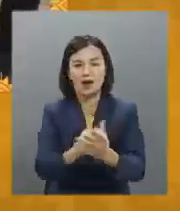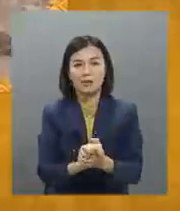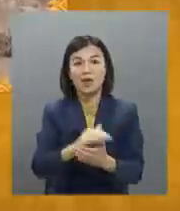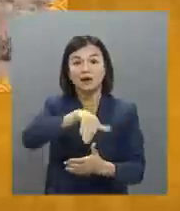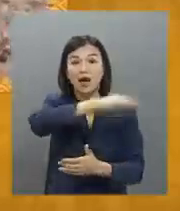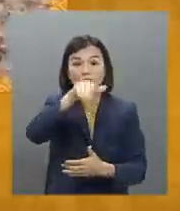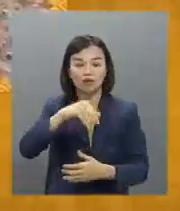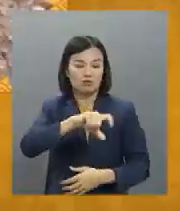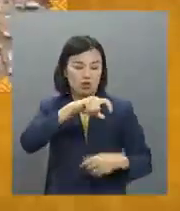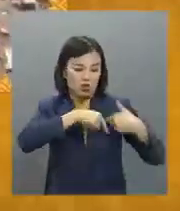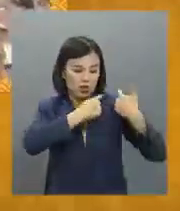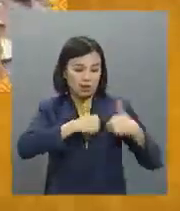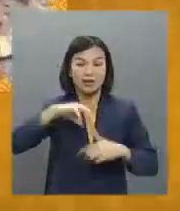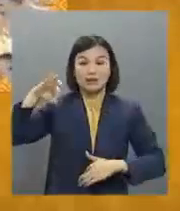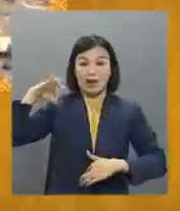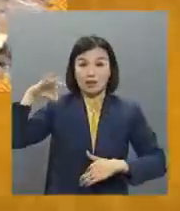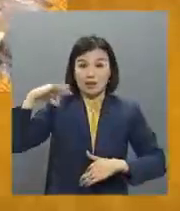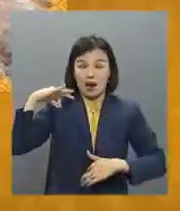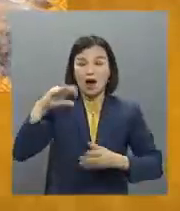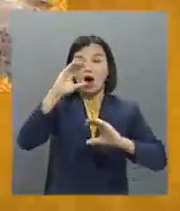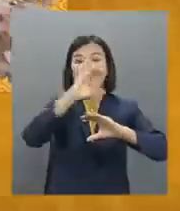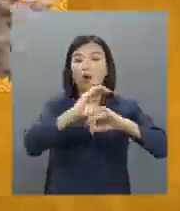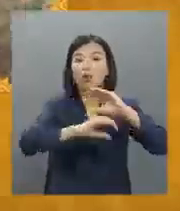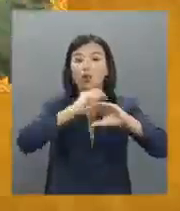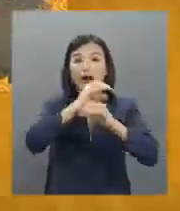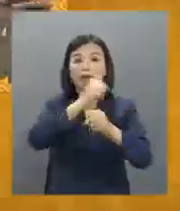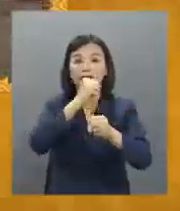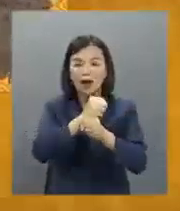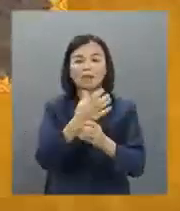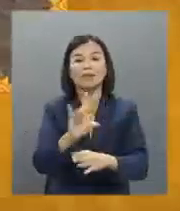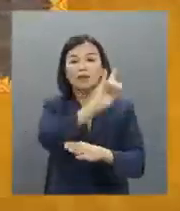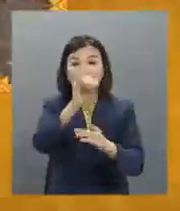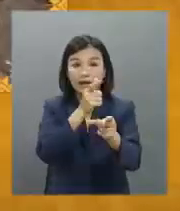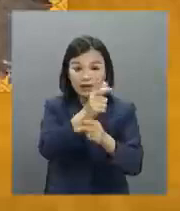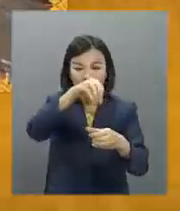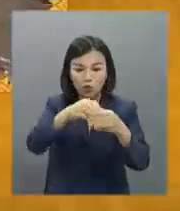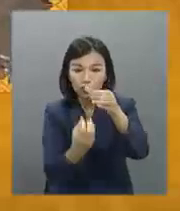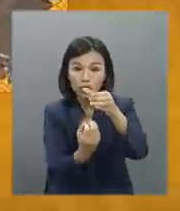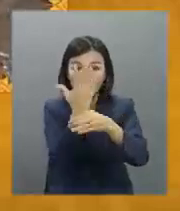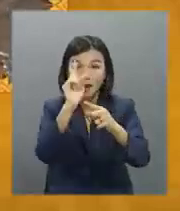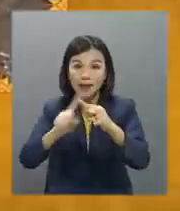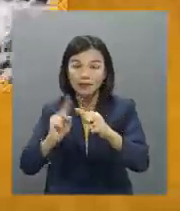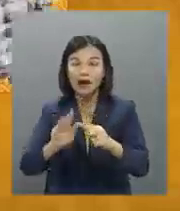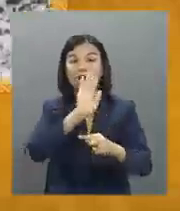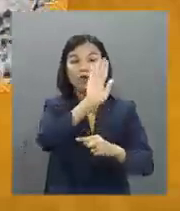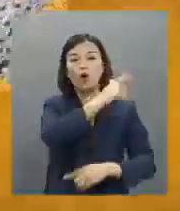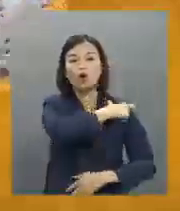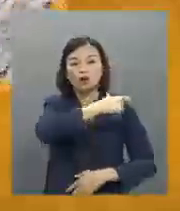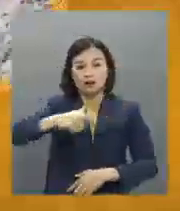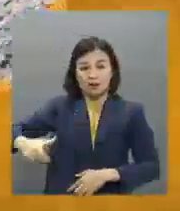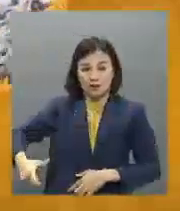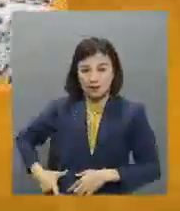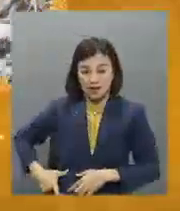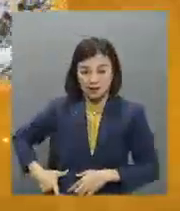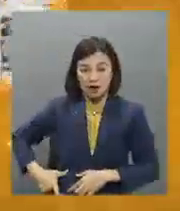งพระกรุณาโปรดเกล้าโปรดกระหม่อมให้จิตอาสาพระราชทานร่วมกับโครงการฟาร์มตัวอย่างในสมเด็จพระนางเจ้าสิริกิติ์